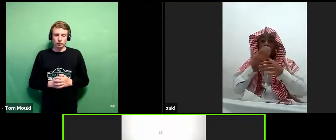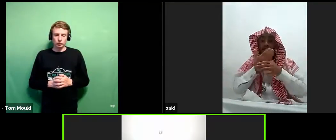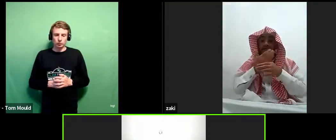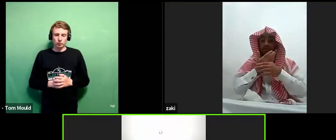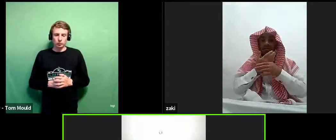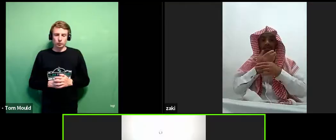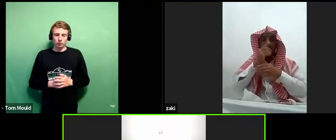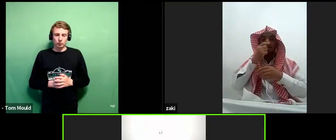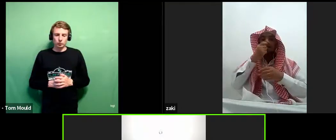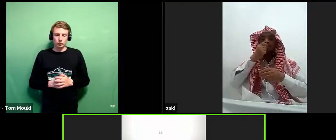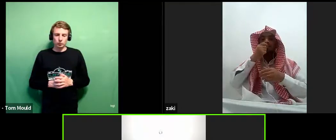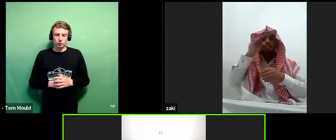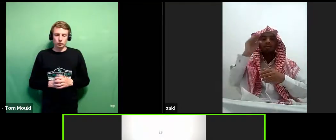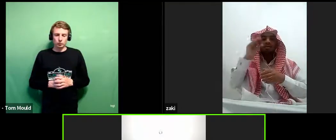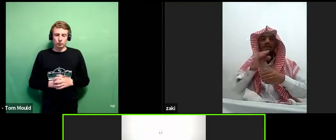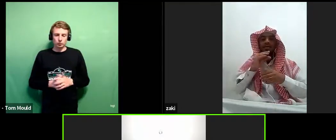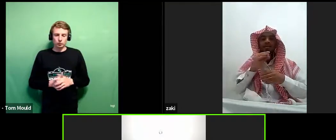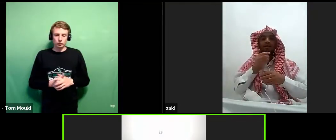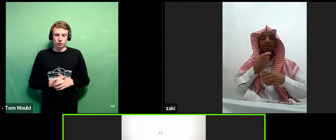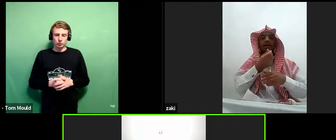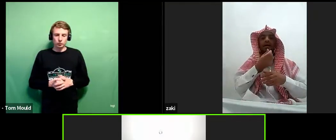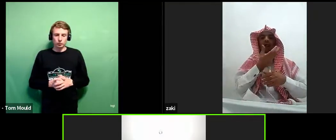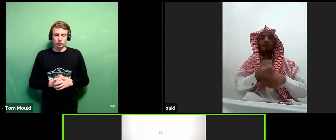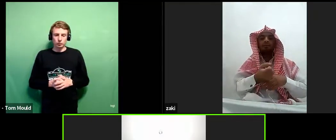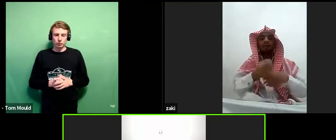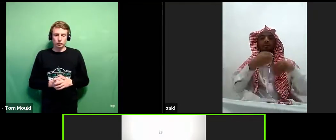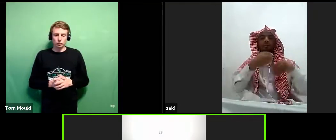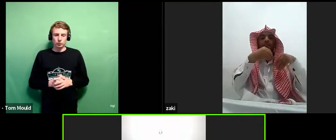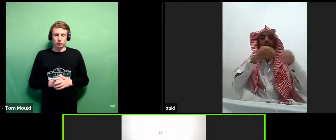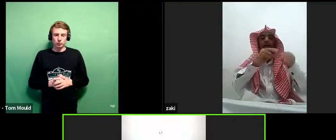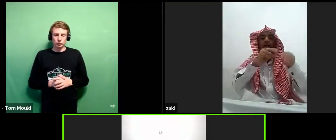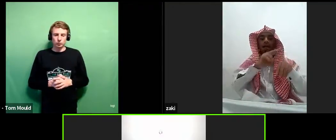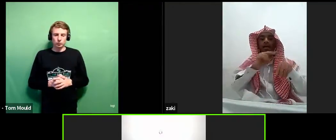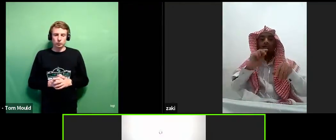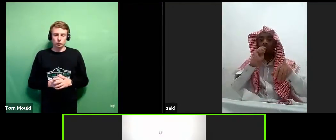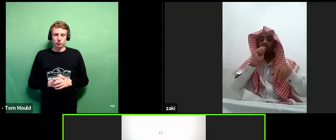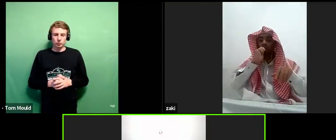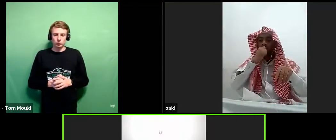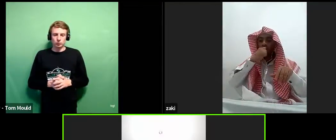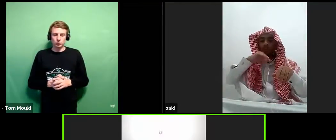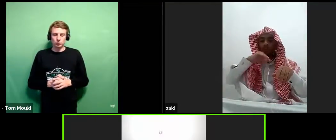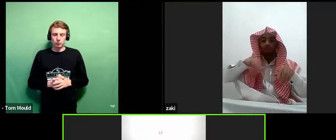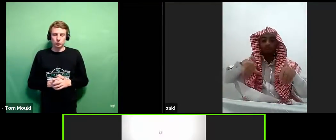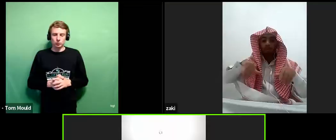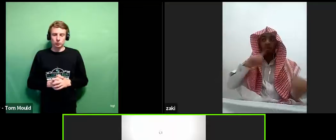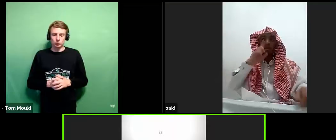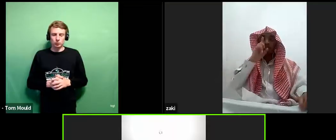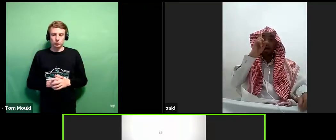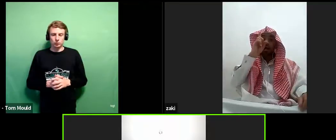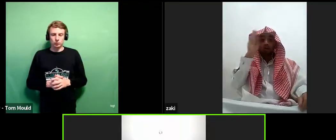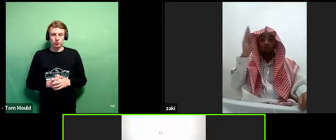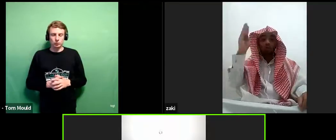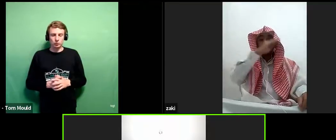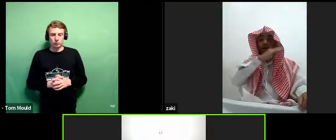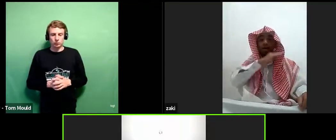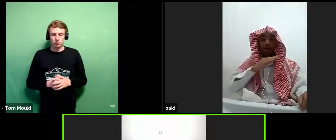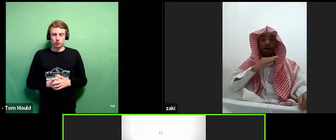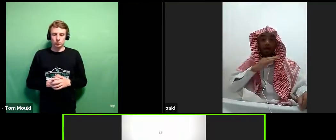النار ولا يكلمهم الله يوم القيامة